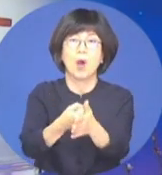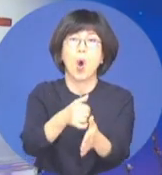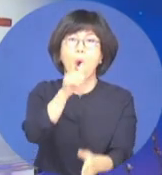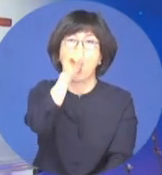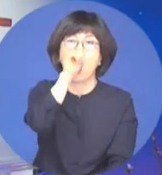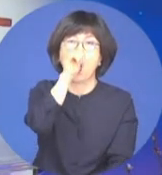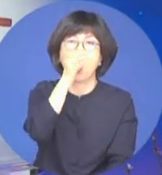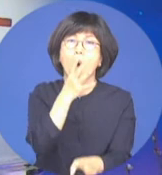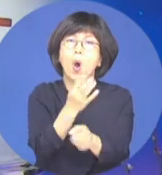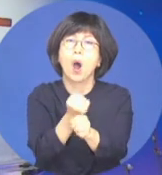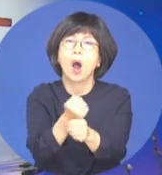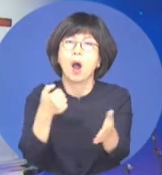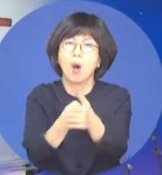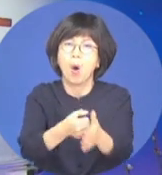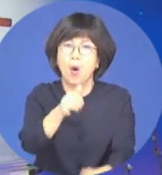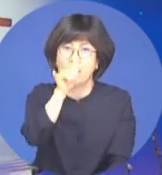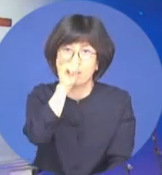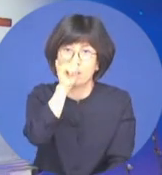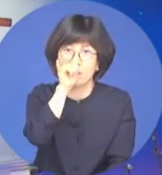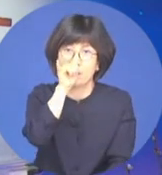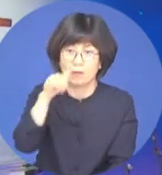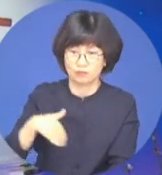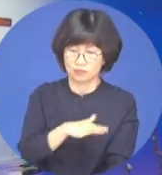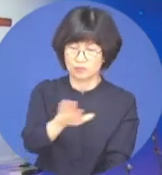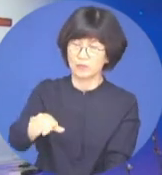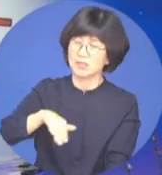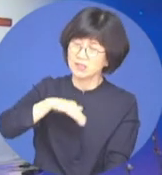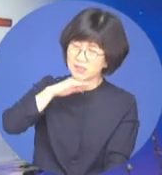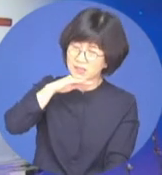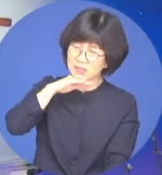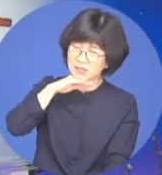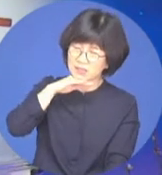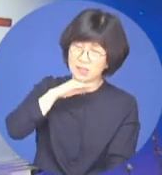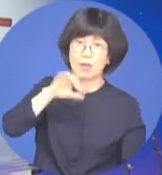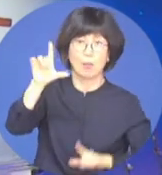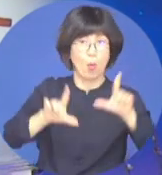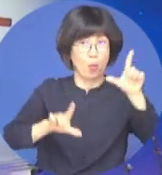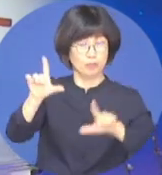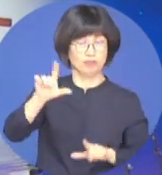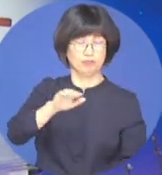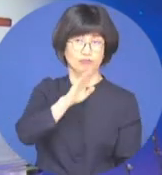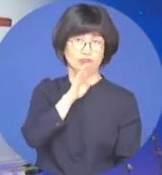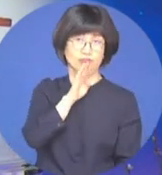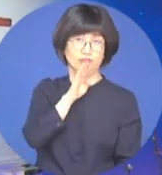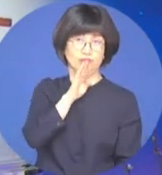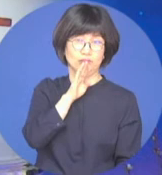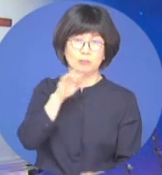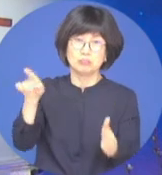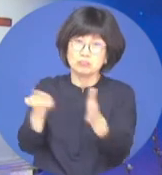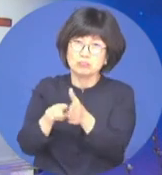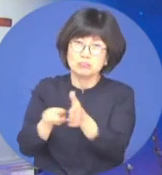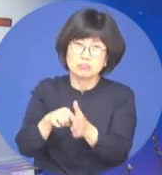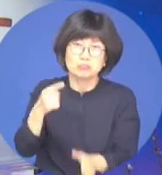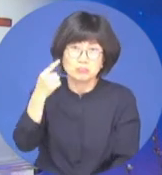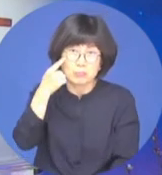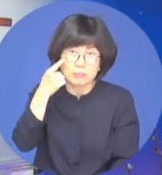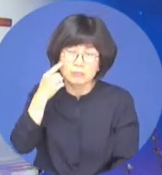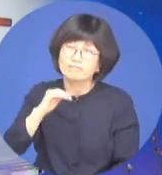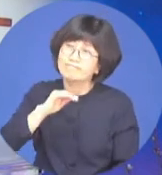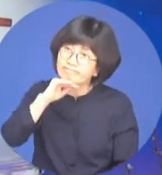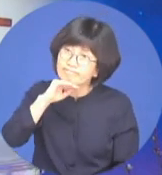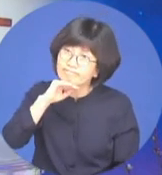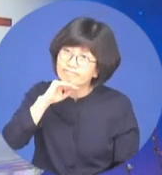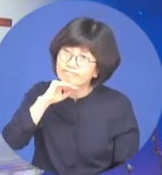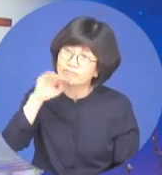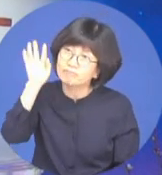있다. 여러분 우리가 기다리는 게 믿음의 태도예요. 믿음으로 기다려보면 하나님이 정한 때에 응답하십니다.